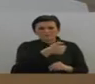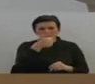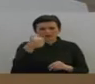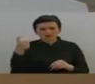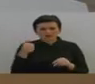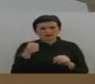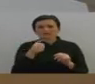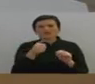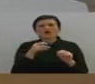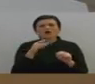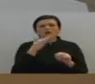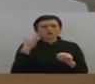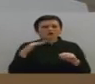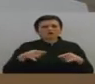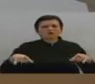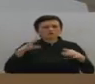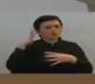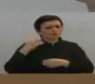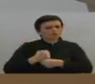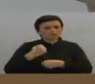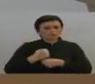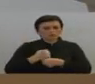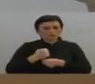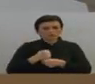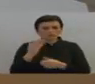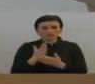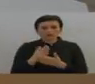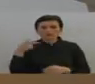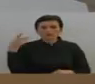88546 ჰექტარი, აქედან გურია გახლავთ